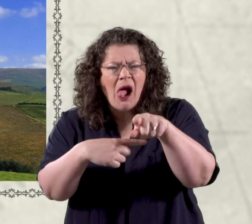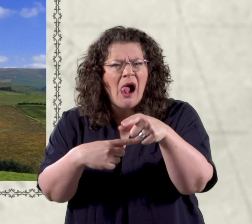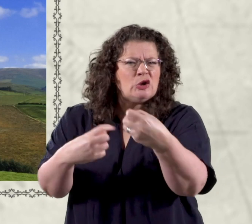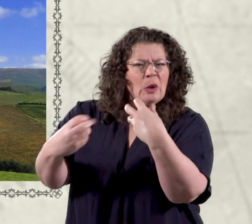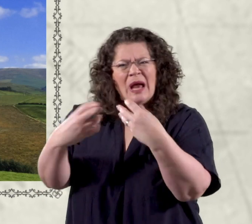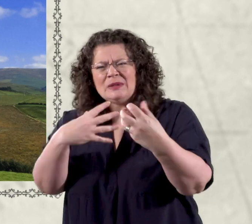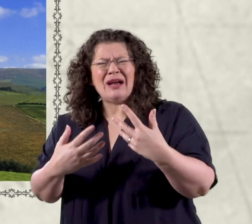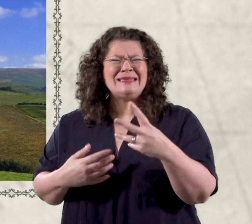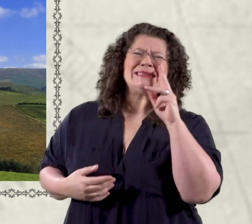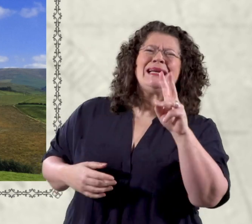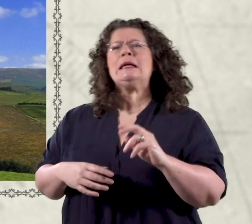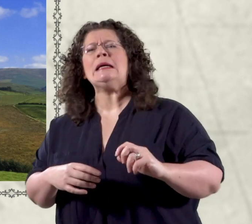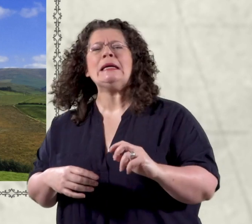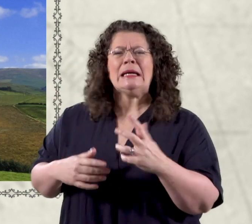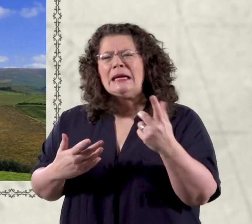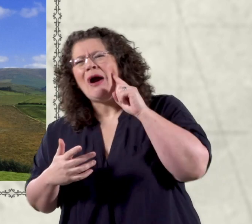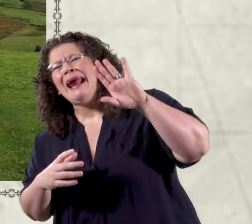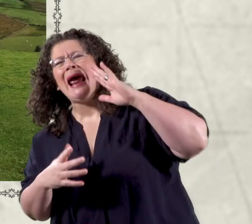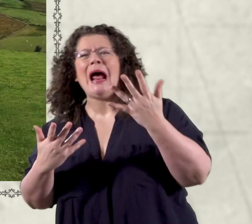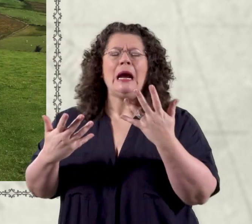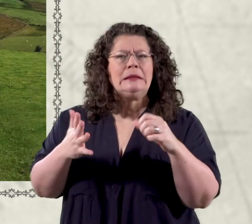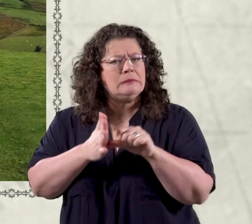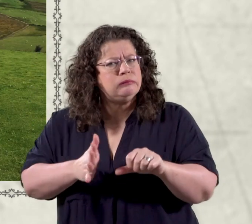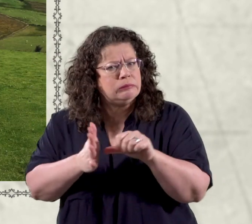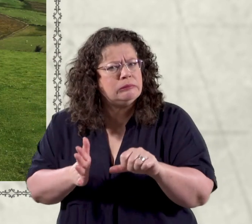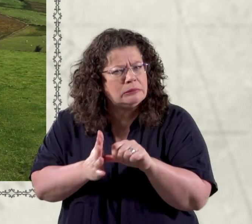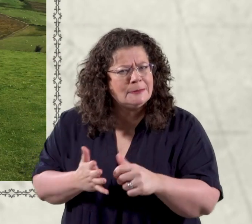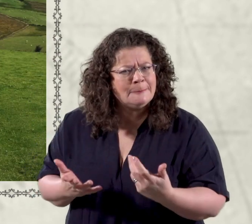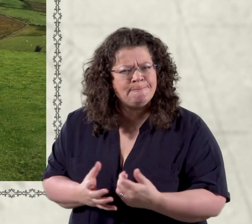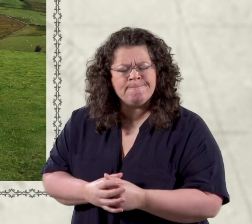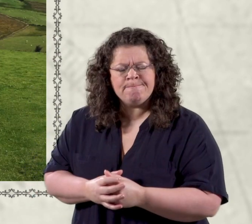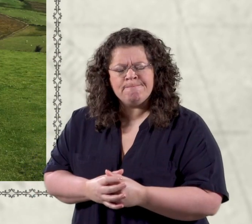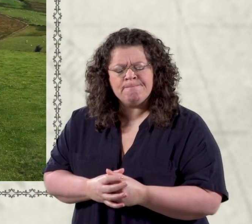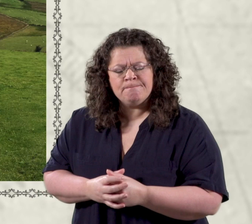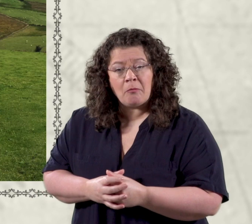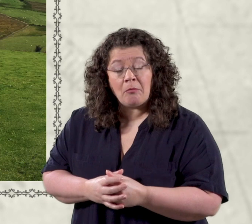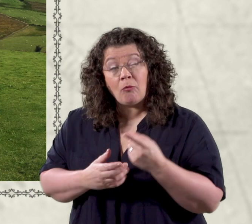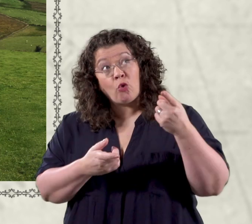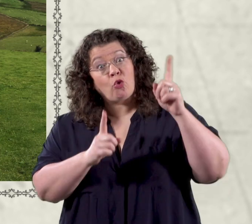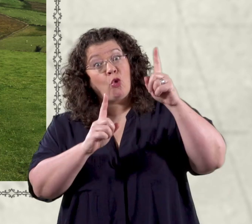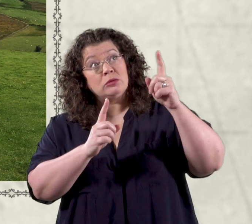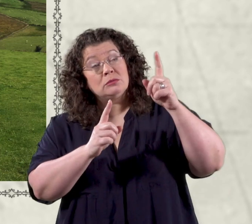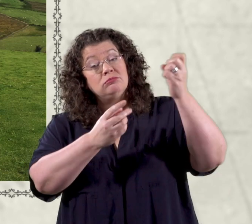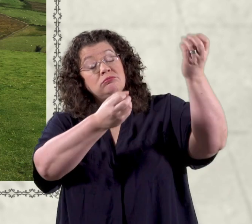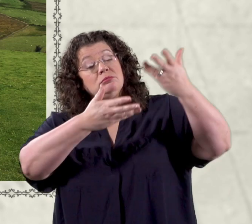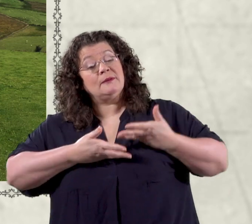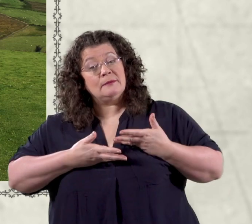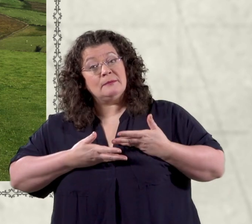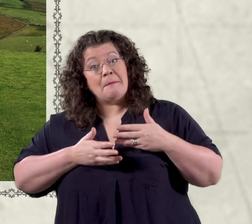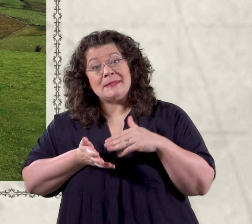chwaith! Wel, beth oeddwn i'n neud? Dyma na neges yn dod gan Dduw. I mi